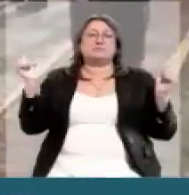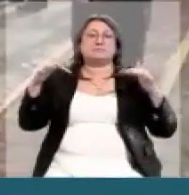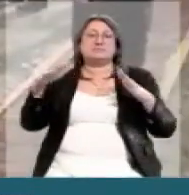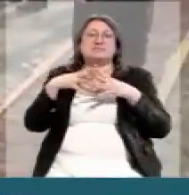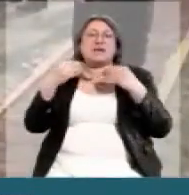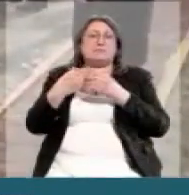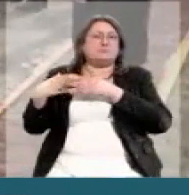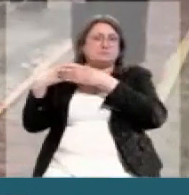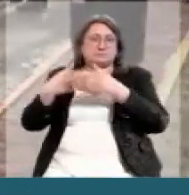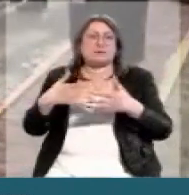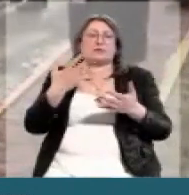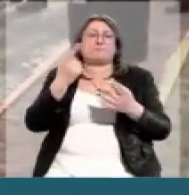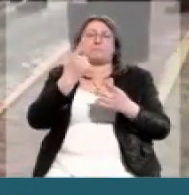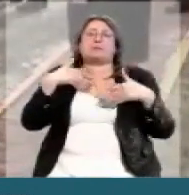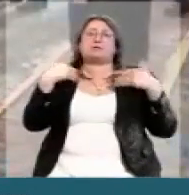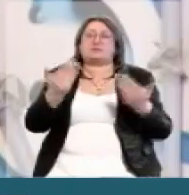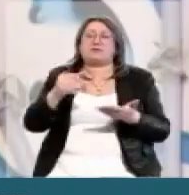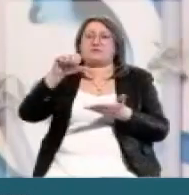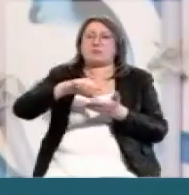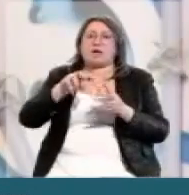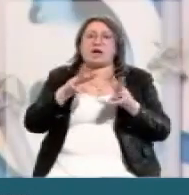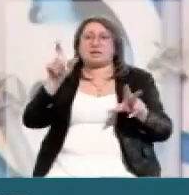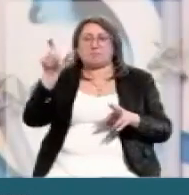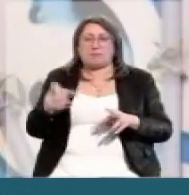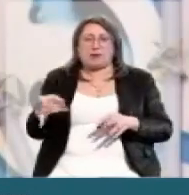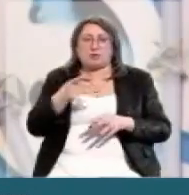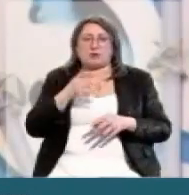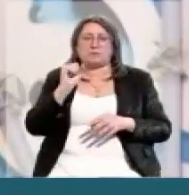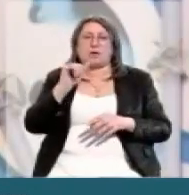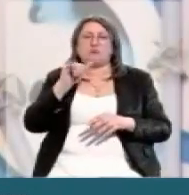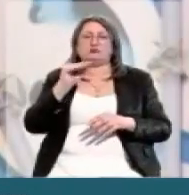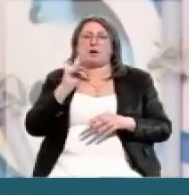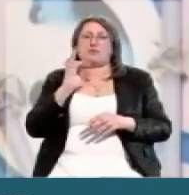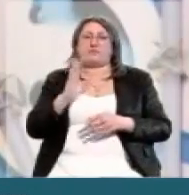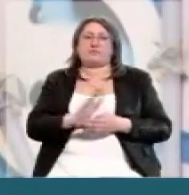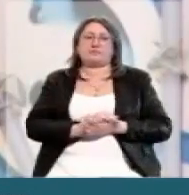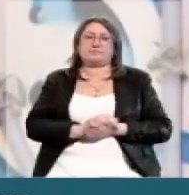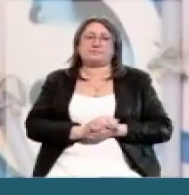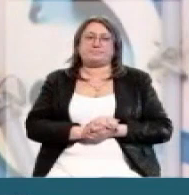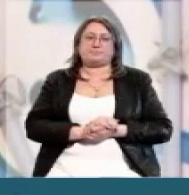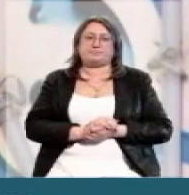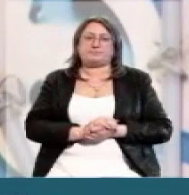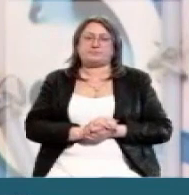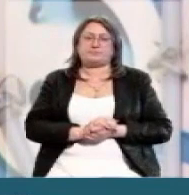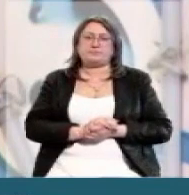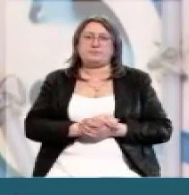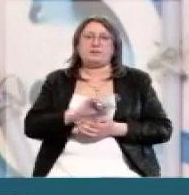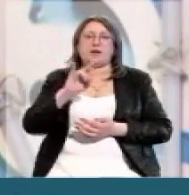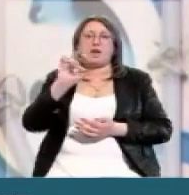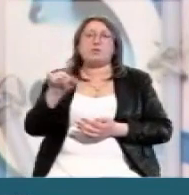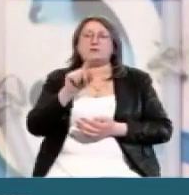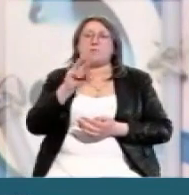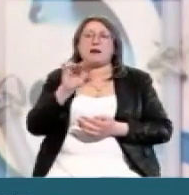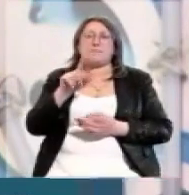с семьями. Первым с поздравительным словом выступил аким района Азамат Аужанов. Наурыз мейрамы